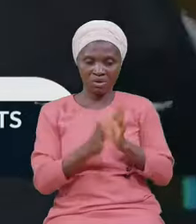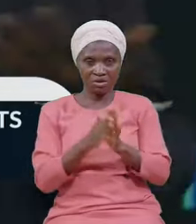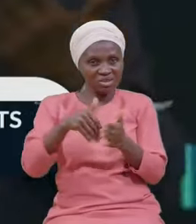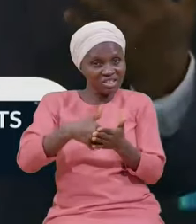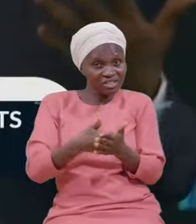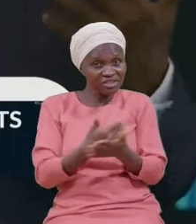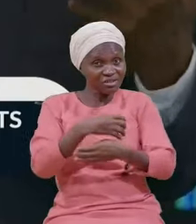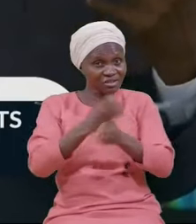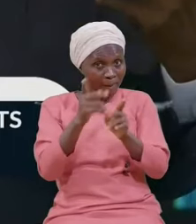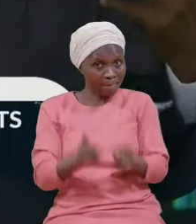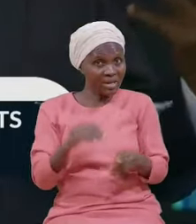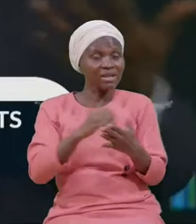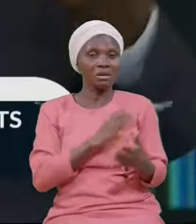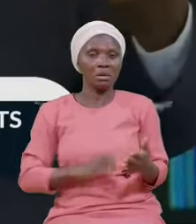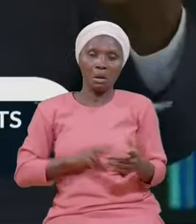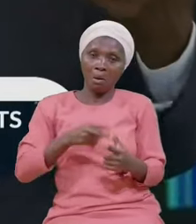créature.